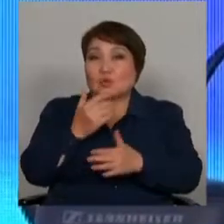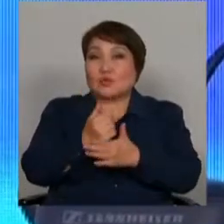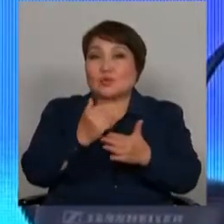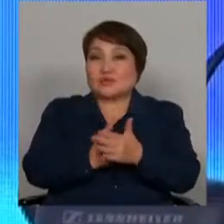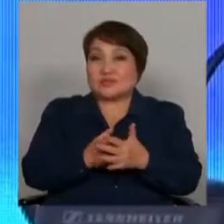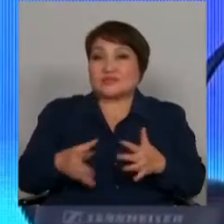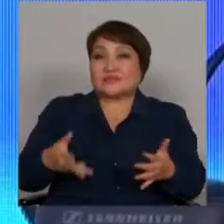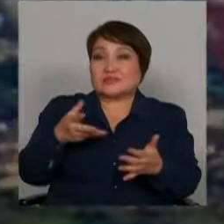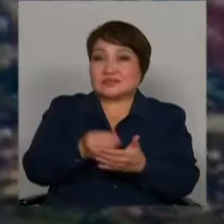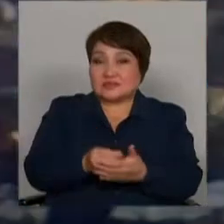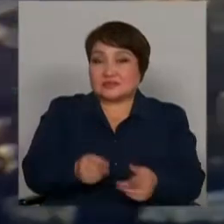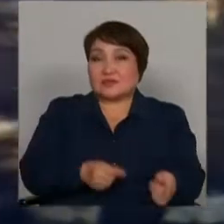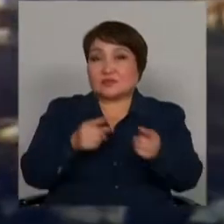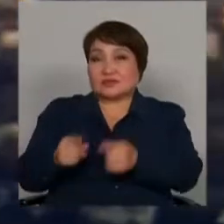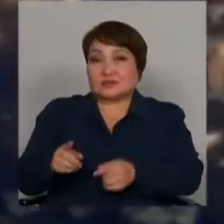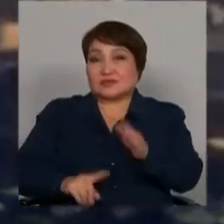аударыла бастайды.